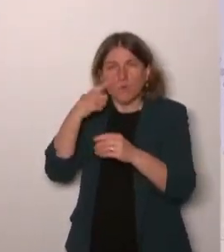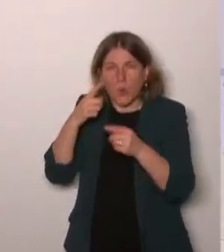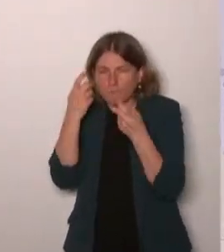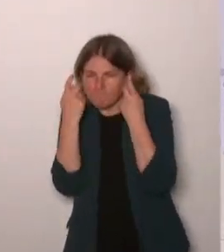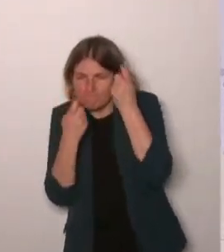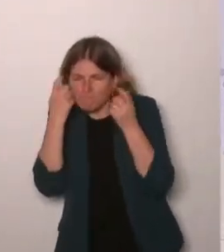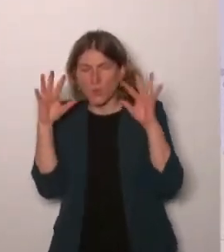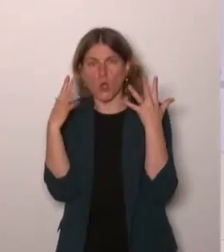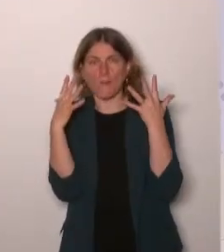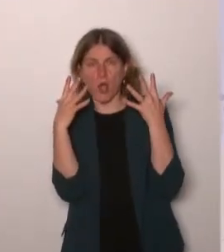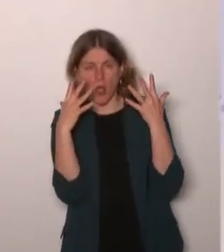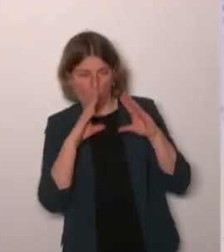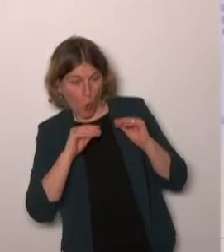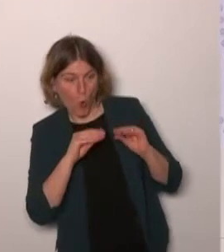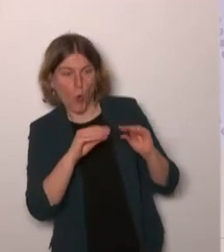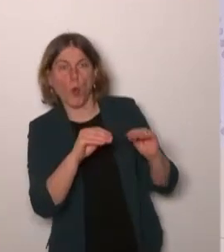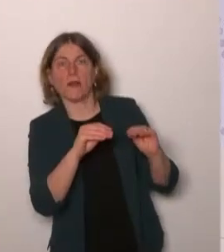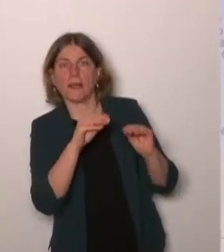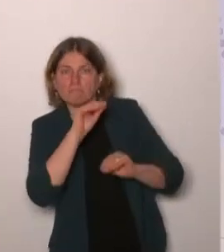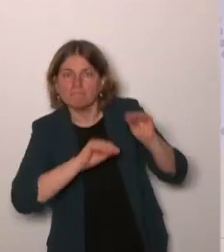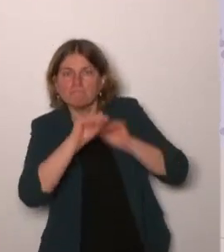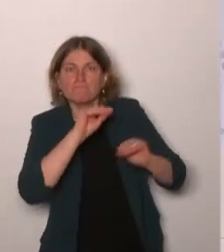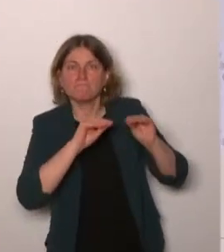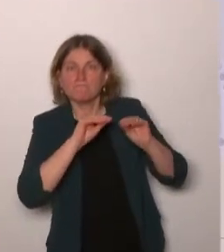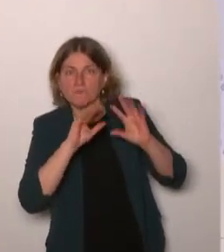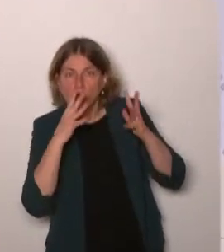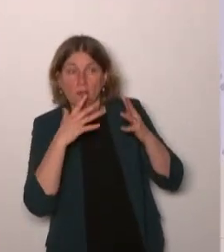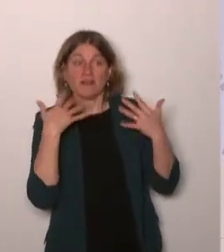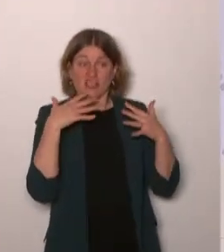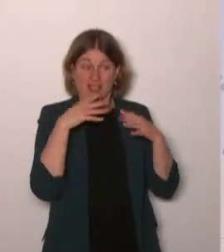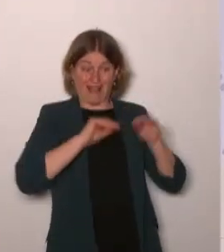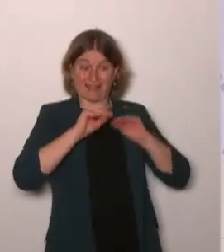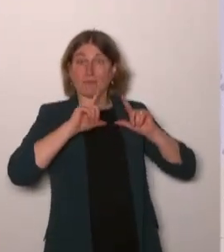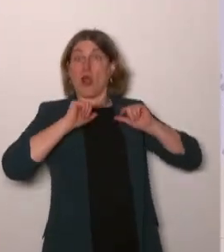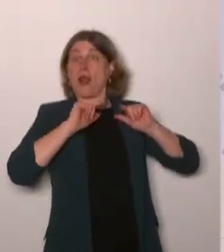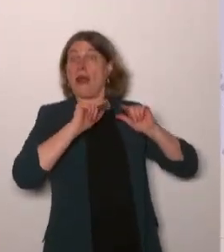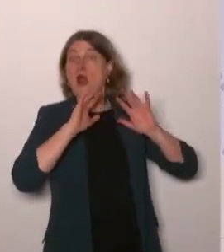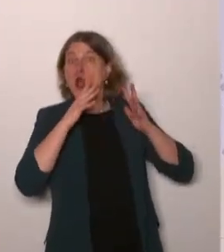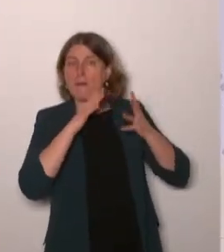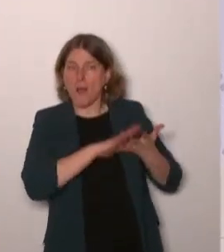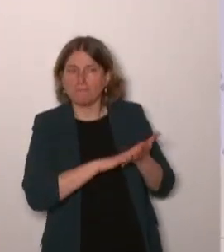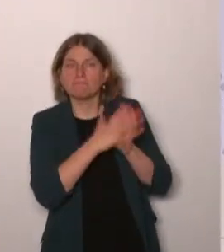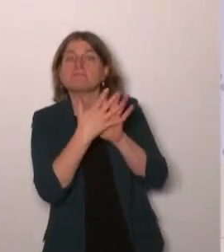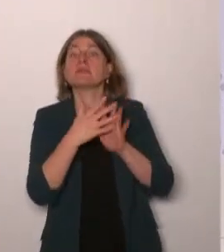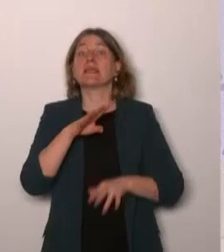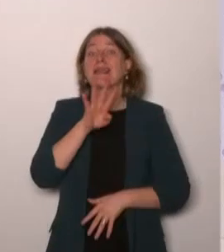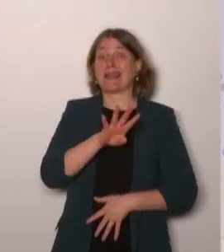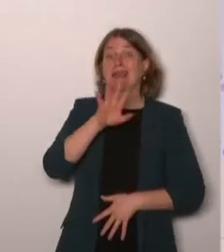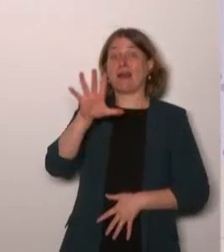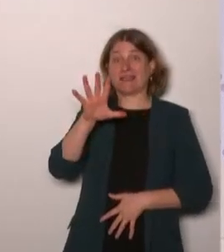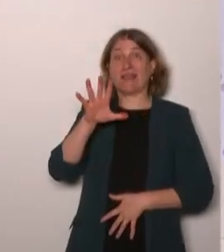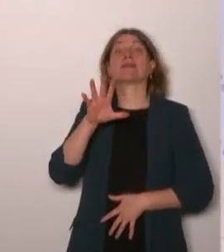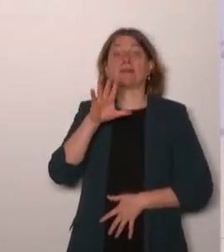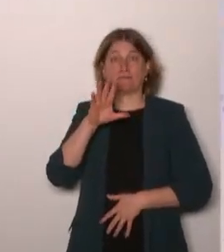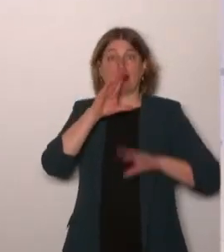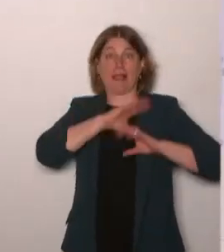notamment à travailler à l'optimisation des traitements existants. En 2020, c'est important de le dire, c'est 45 essais cliniques qui ont